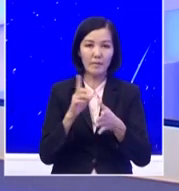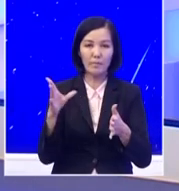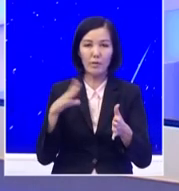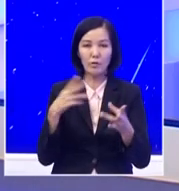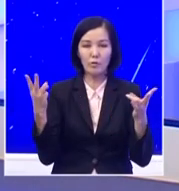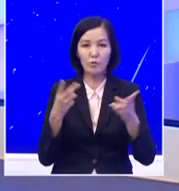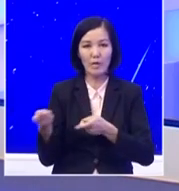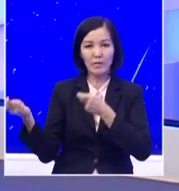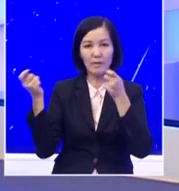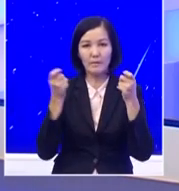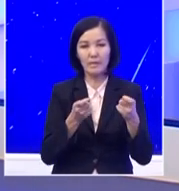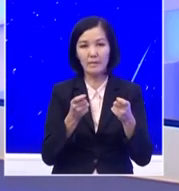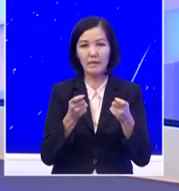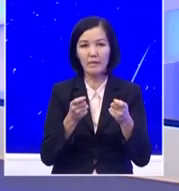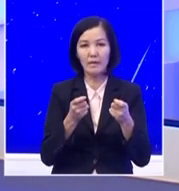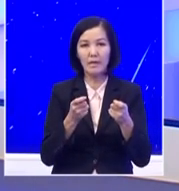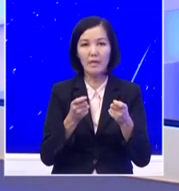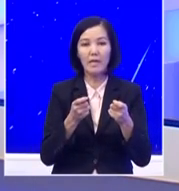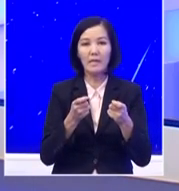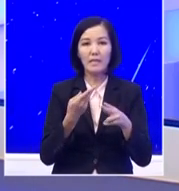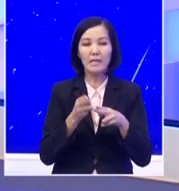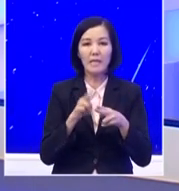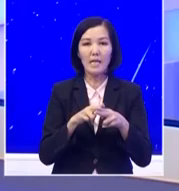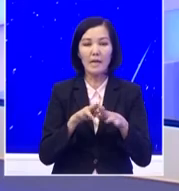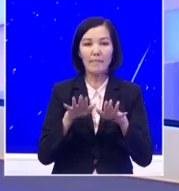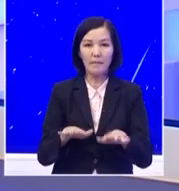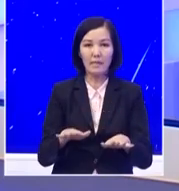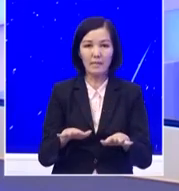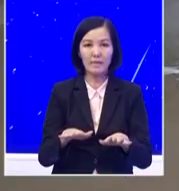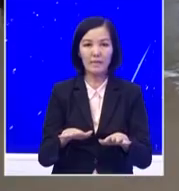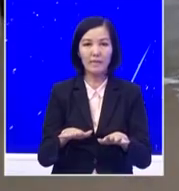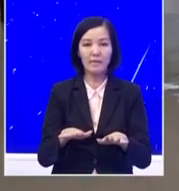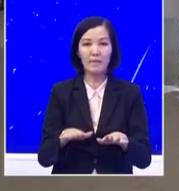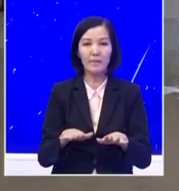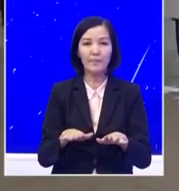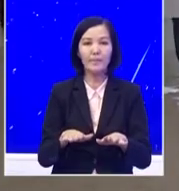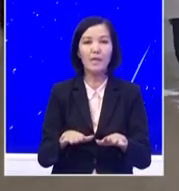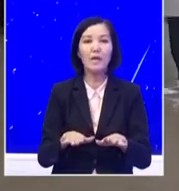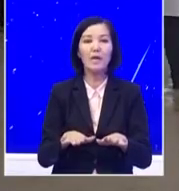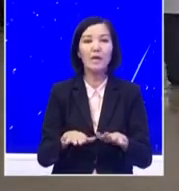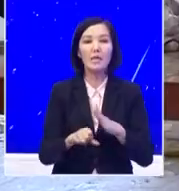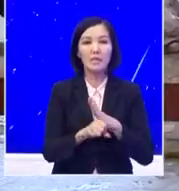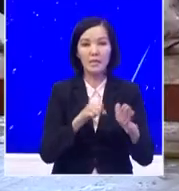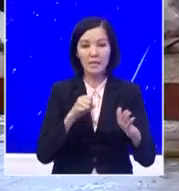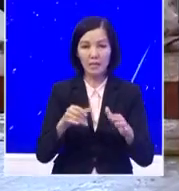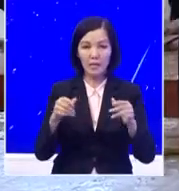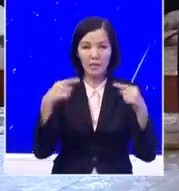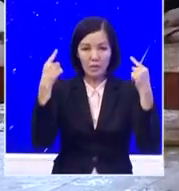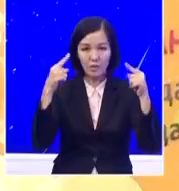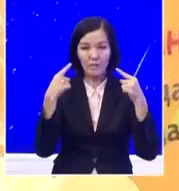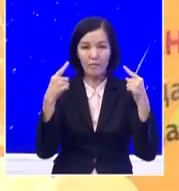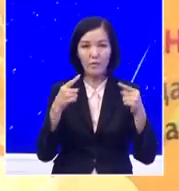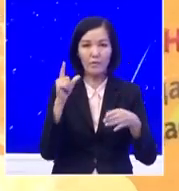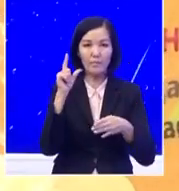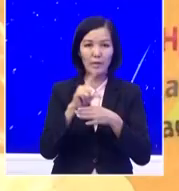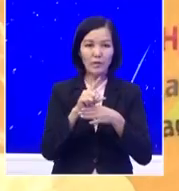семьям доставлялось с площадок, специально отведенных для забоя животных. На забой жертвенных животных на территории мечети и в частном секторе